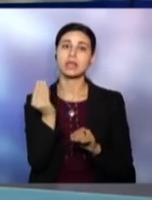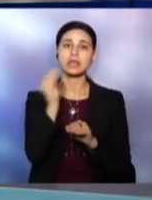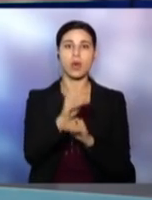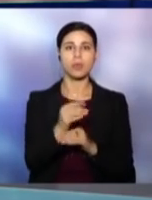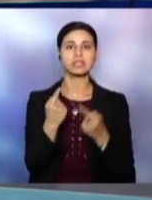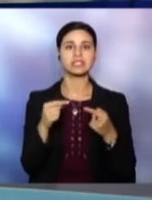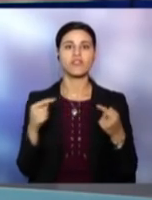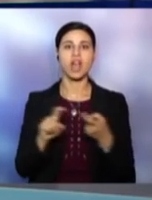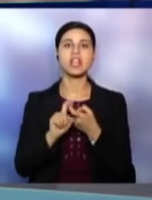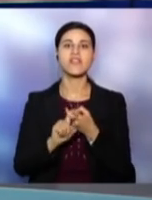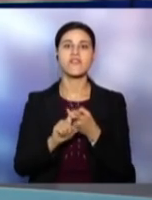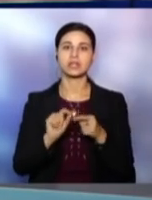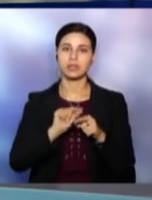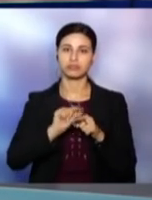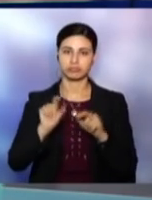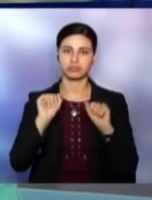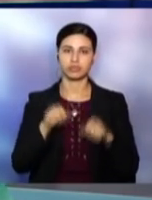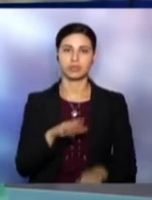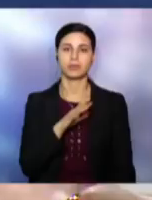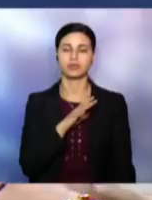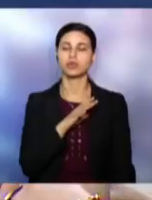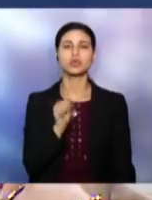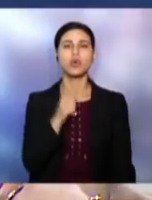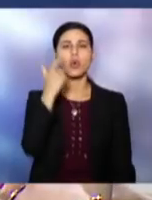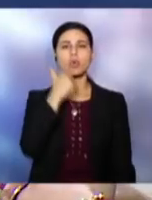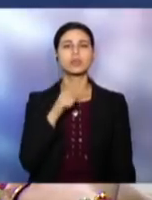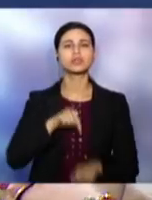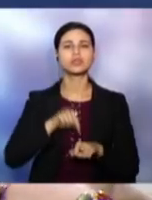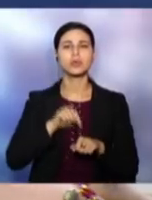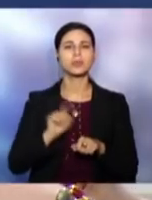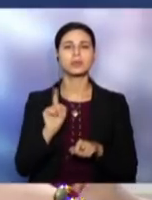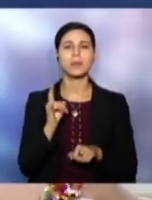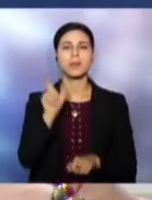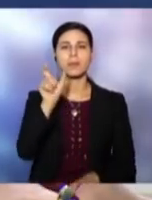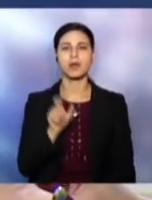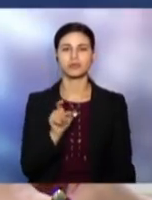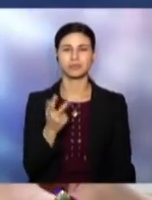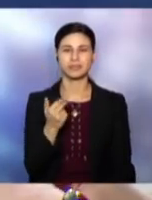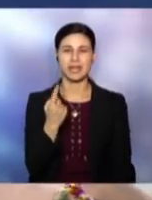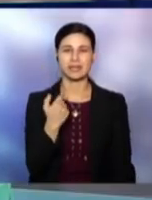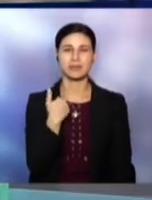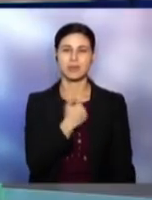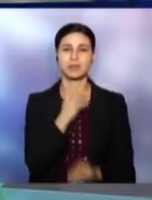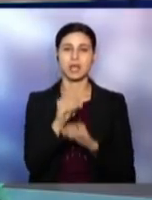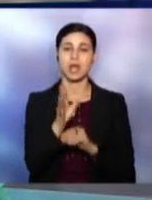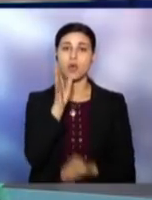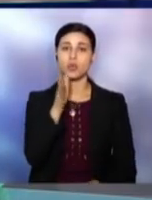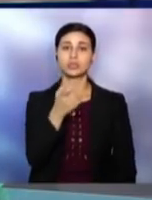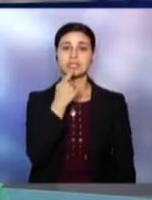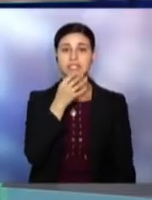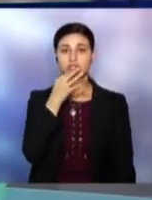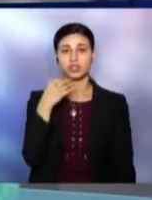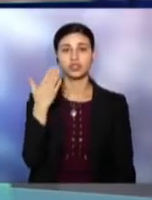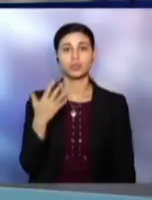სხვა უფრო მძიმე გართულებები გამოიწვია. რა ნიშნები ექნება პატარას? ეხლავე, აი უბრალოდ ერთს ვიტყვი, რომ 5 წლის ასაკის